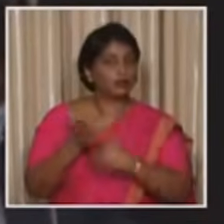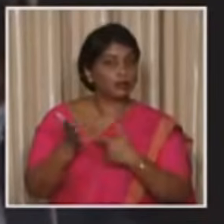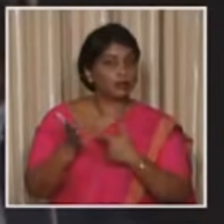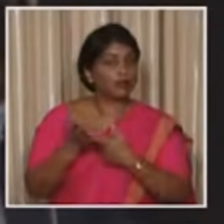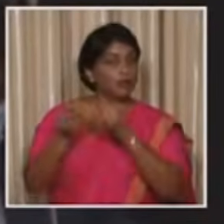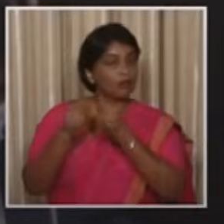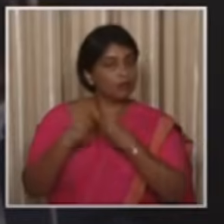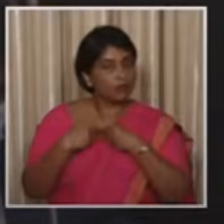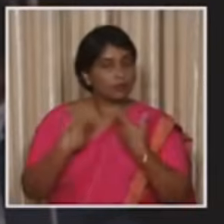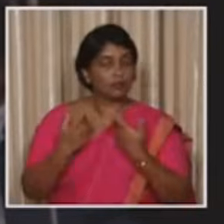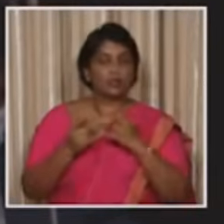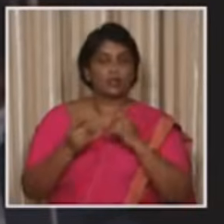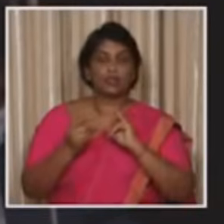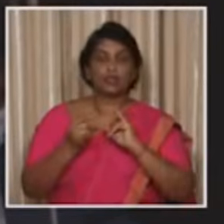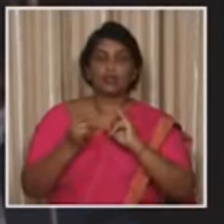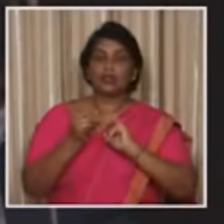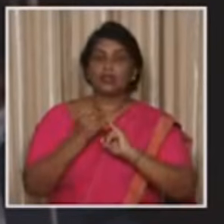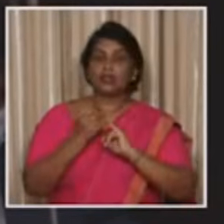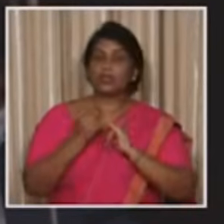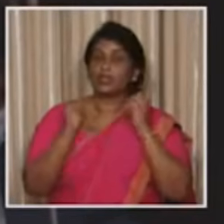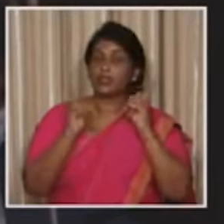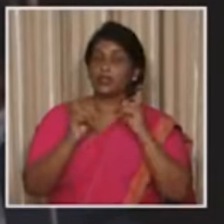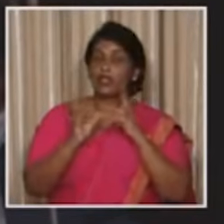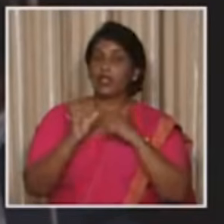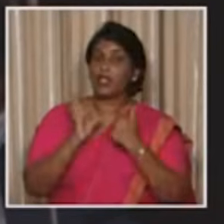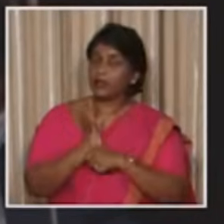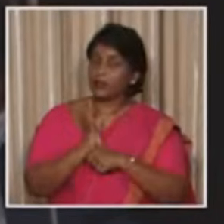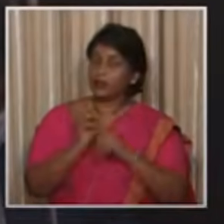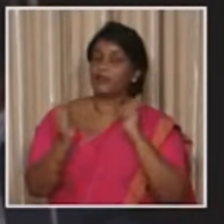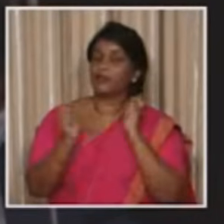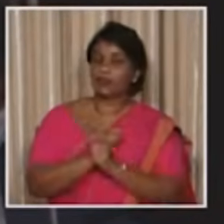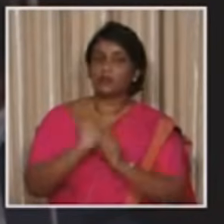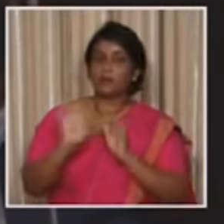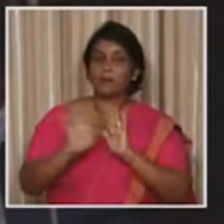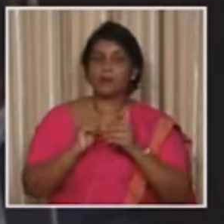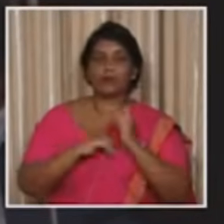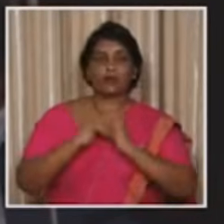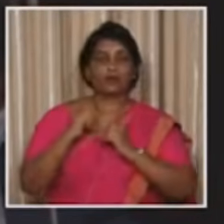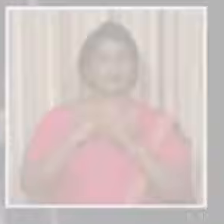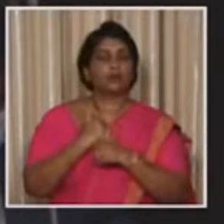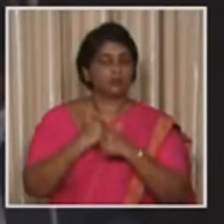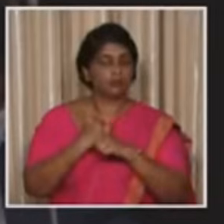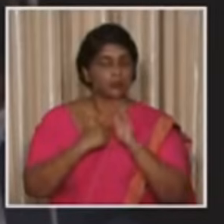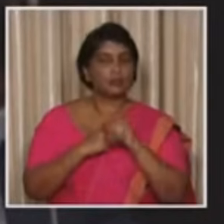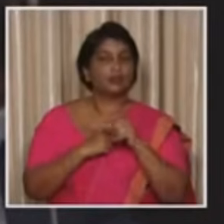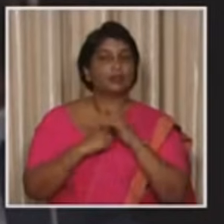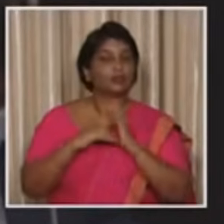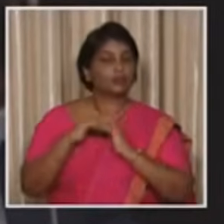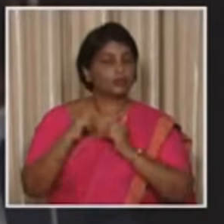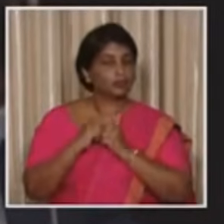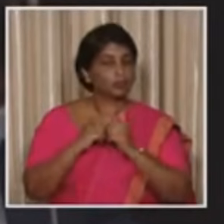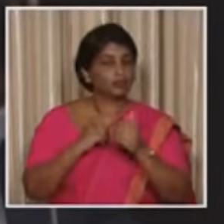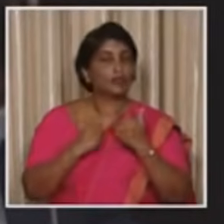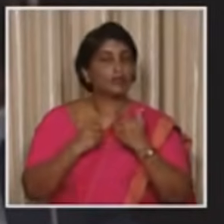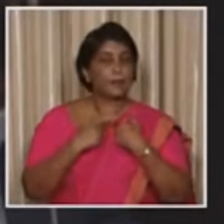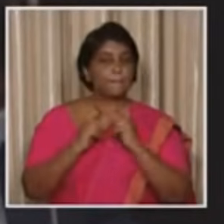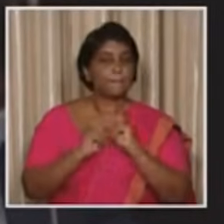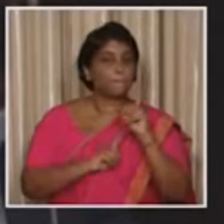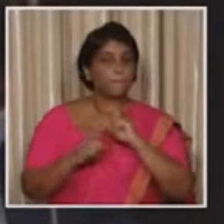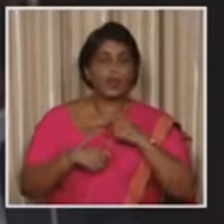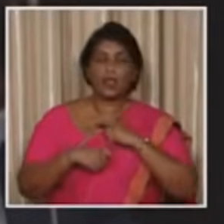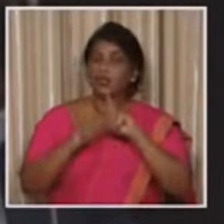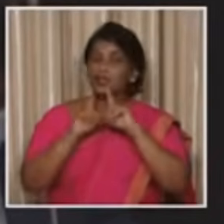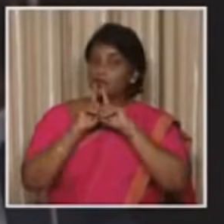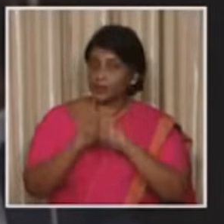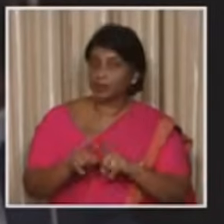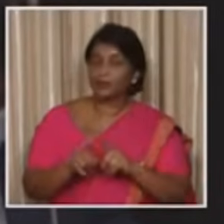ආවට පස්සේ අපි ස්පෝර්ට්ස් ලෝ එක වෙනස් කරලා මේ ක්‍රිකට් පරිපාලනය වෙනස් කරන ක්‍රමවේදයක් තියෙනවා ඒ ක්‍රමවේදය අපි පාර්ලිමේන්තුවේ කිව්වයි